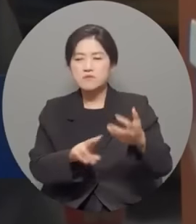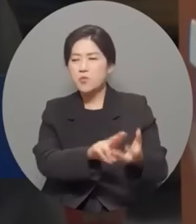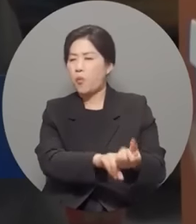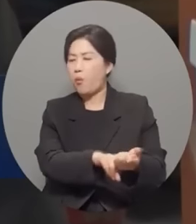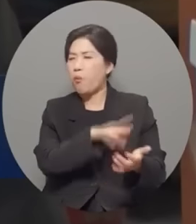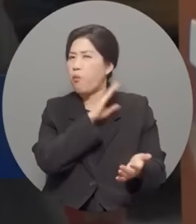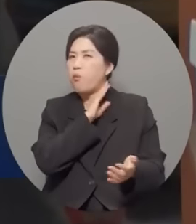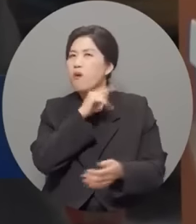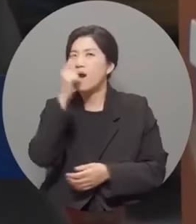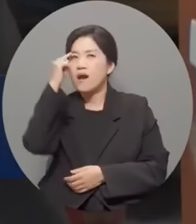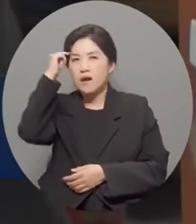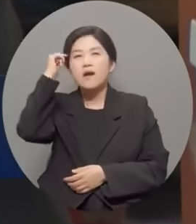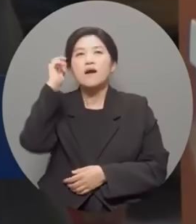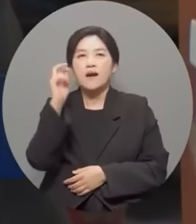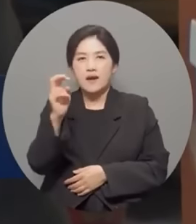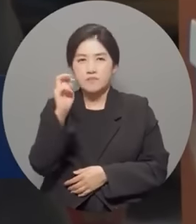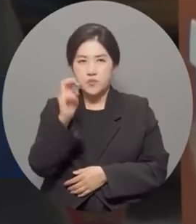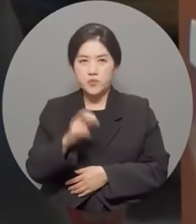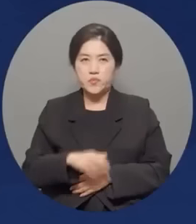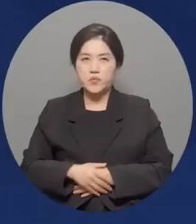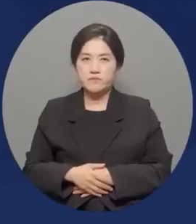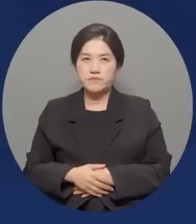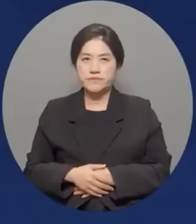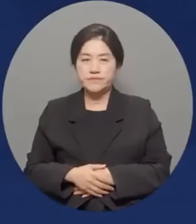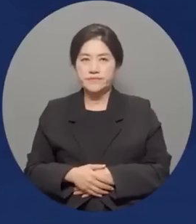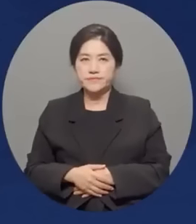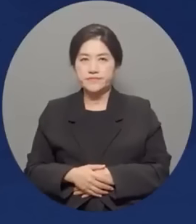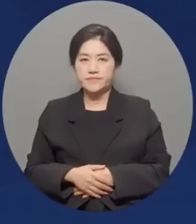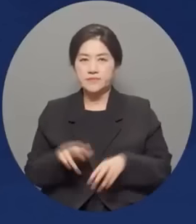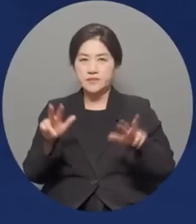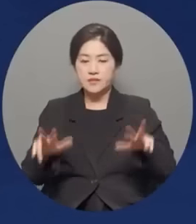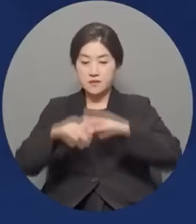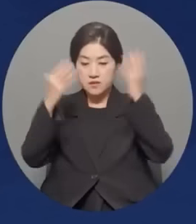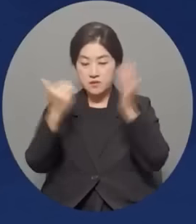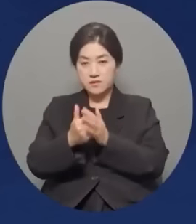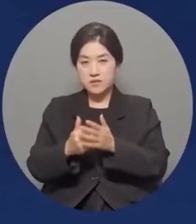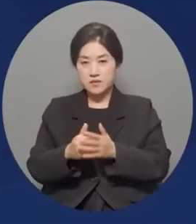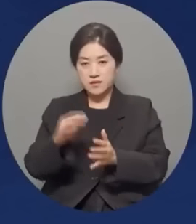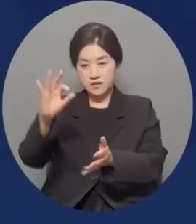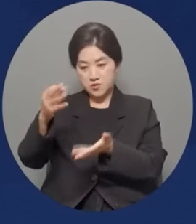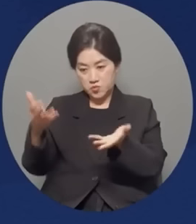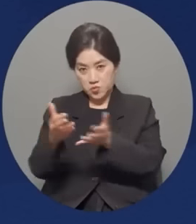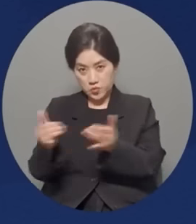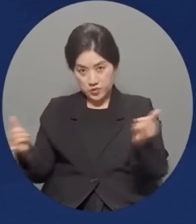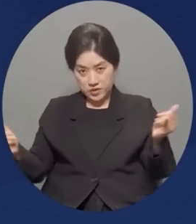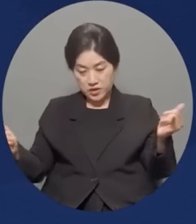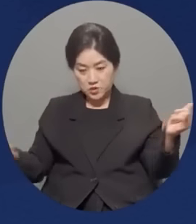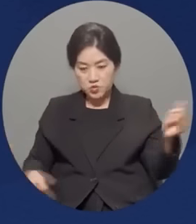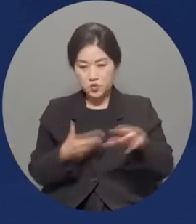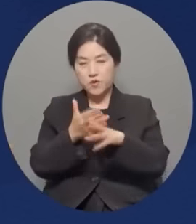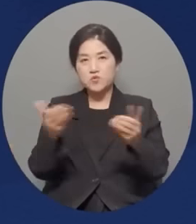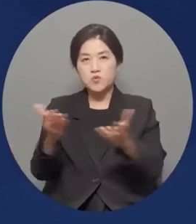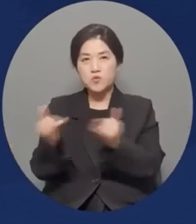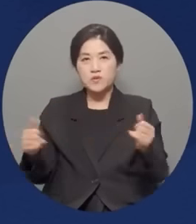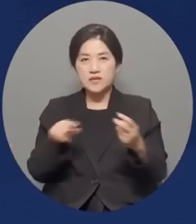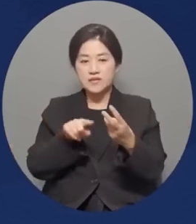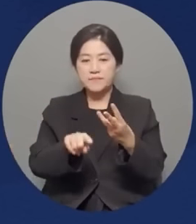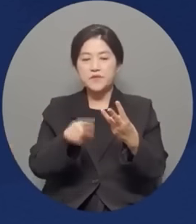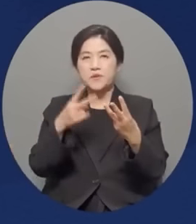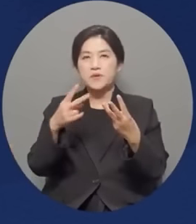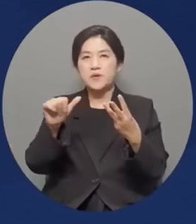것으로 그렇게 추산하고 현재 전체 임금 노동자들 가운데 이주노동자는 3.25%